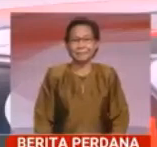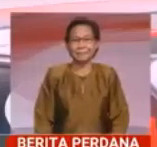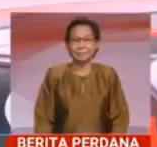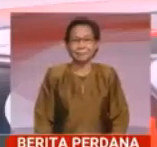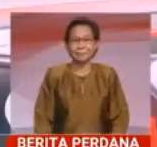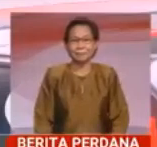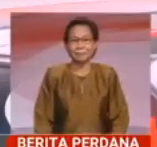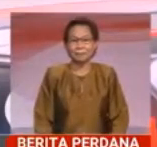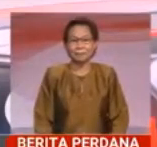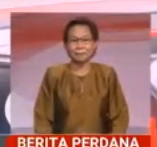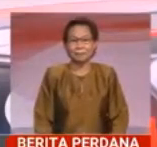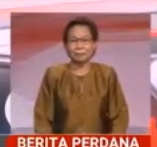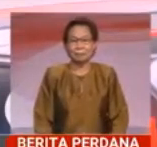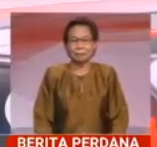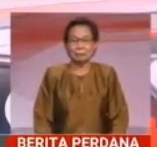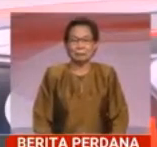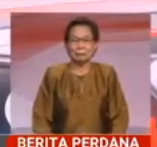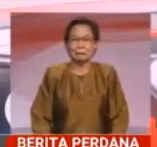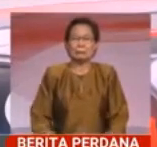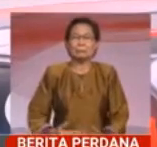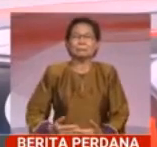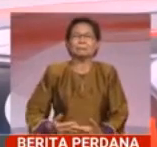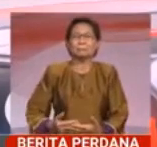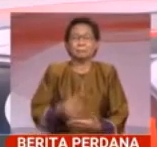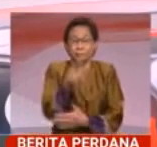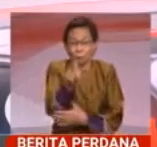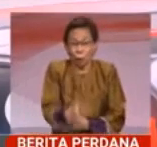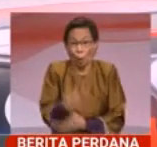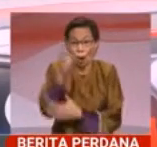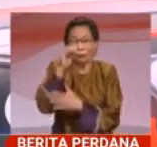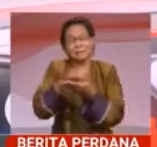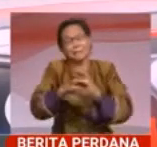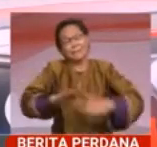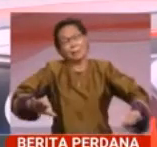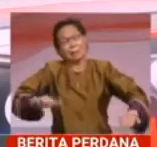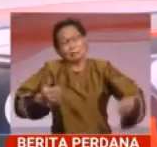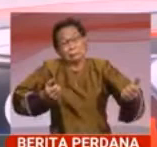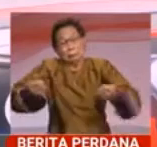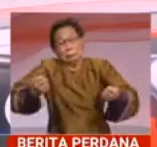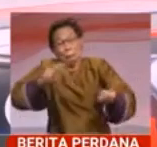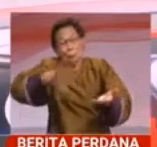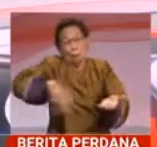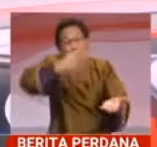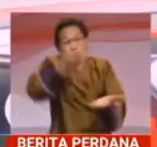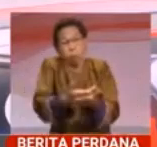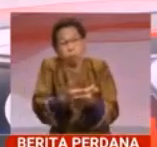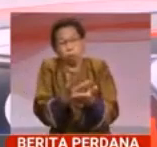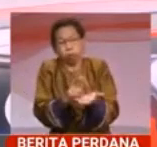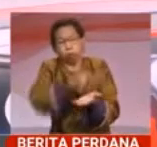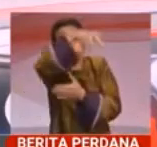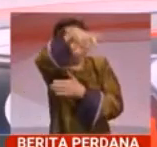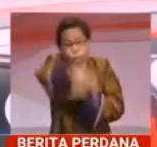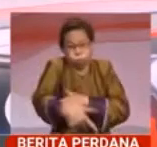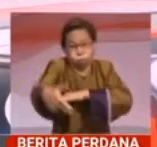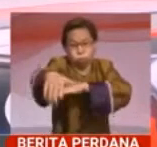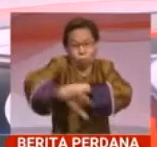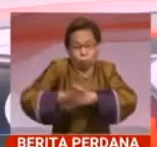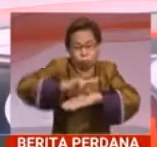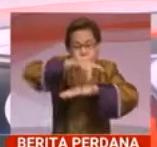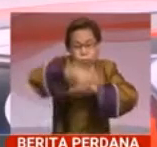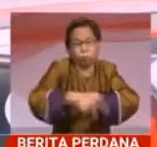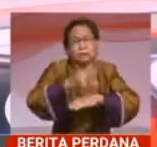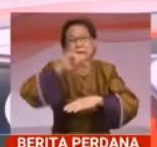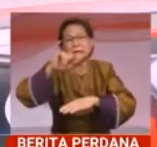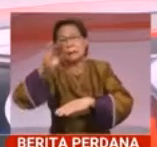Hai berpantang maut sebelum ajal seorang lelaki terselamat selepas critanya terbabas lalu terjun Kelaut di pantai Lido